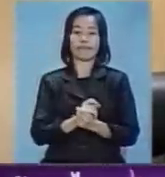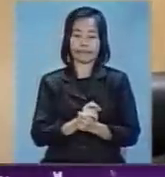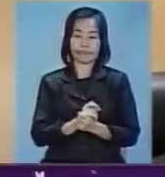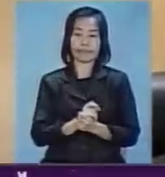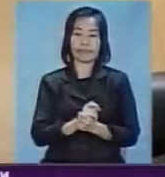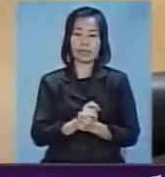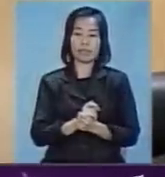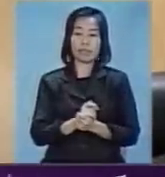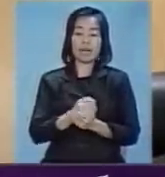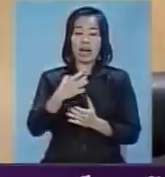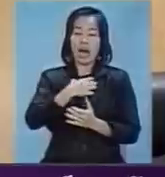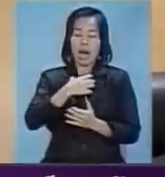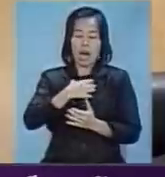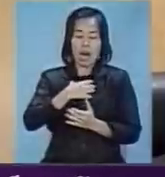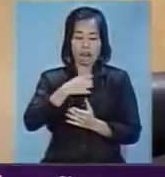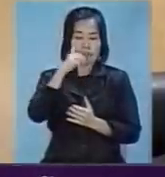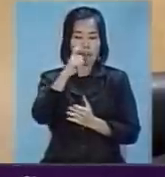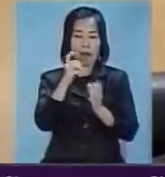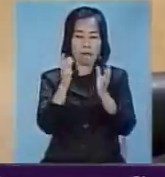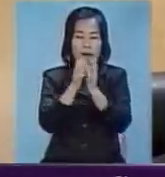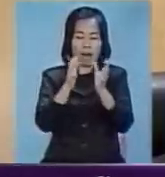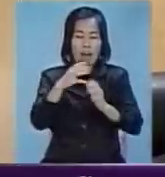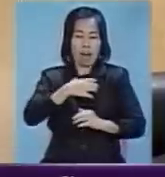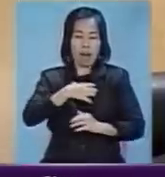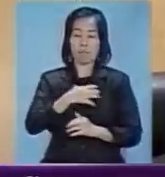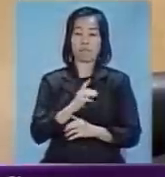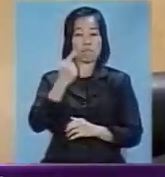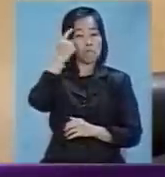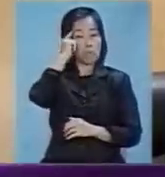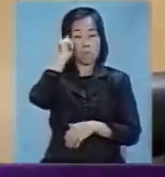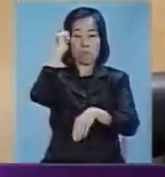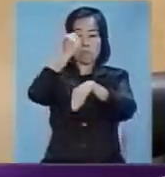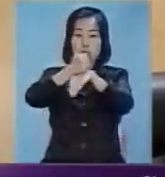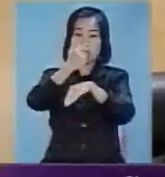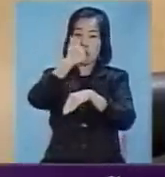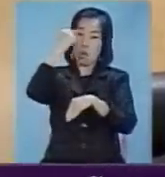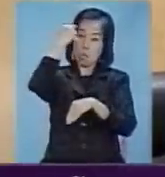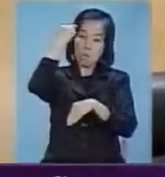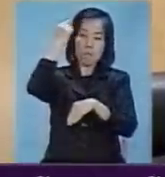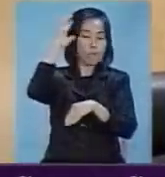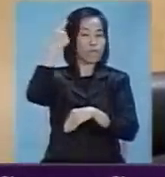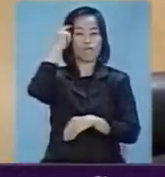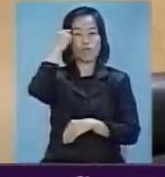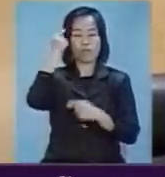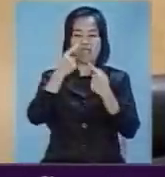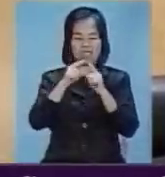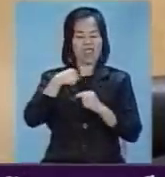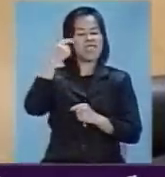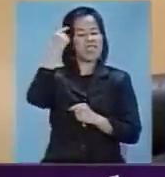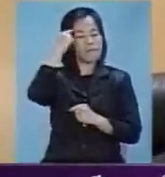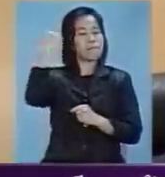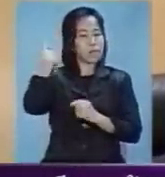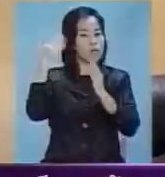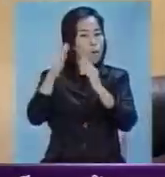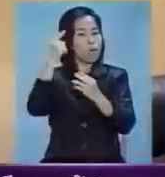ต้องการทใจมีคนตายมากๆแนนำจะรู้ด้วยหรอไม่กี่คนผมไม่ทราบแต่ผมเชื่อวาบางคนรู้บาง